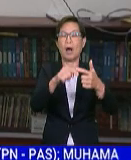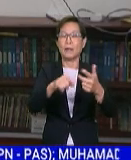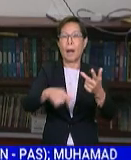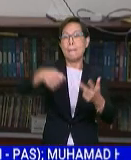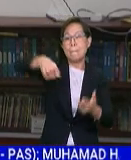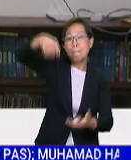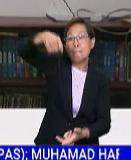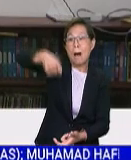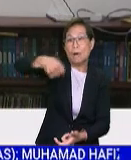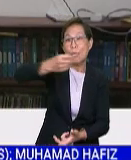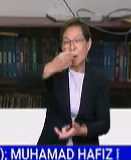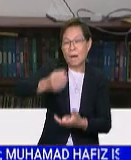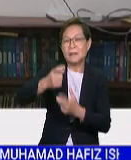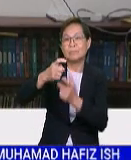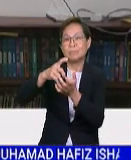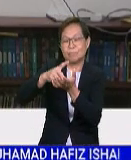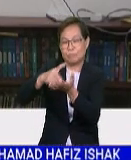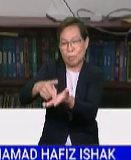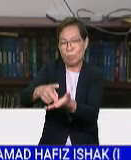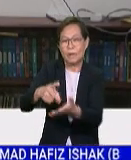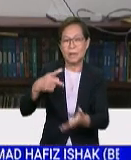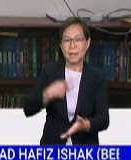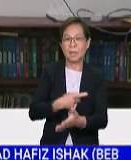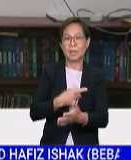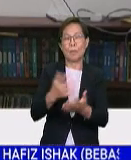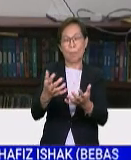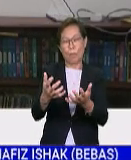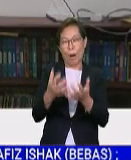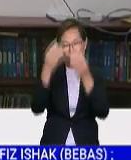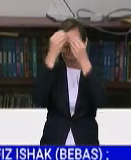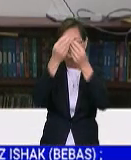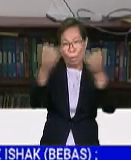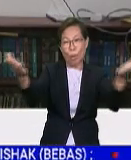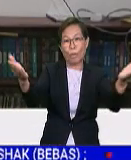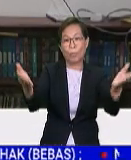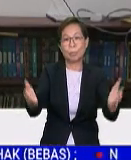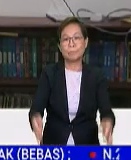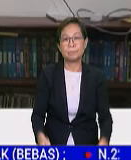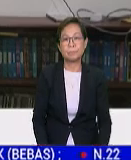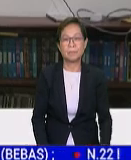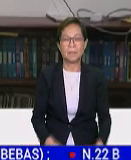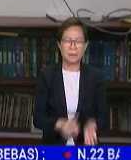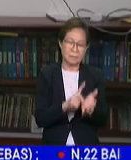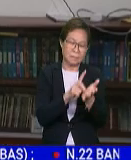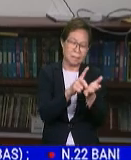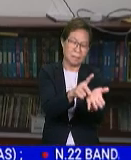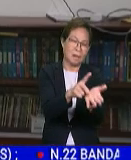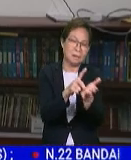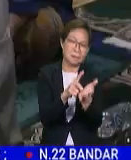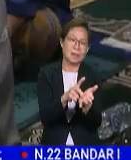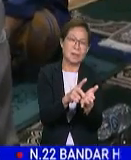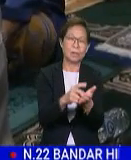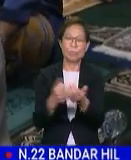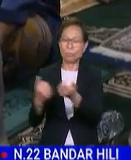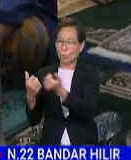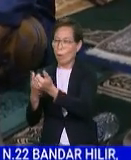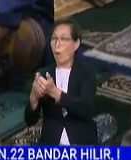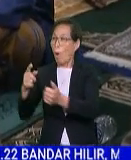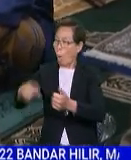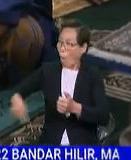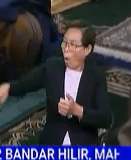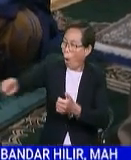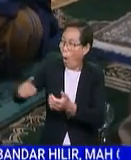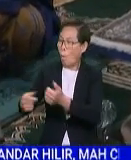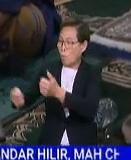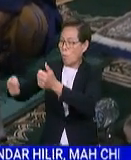asnaf jadi kita ingin memanjangkan apa ni sedekah-sedekah sumbangan-sumbangan orang awam jemaah